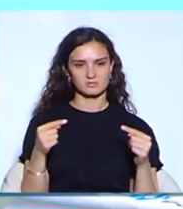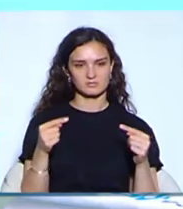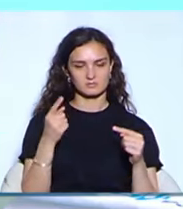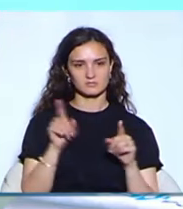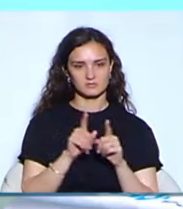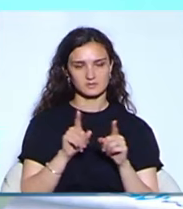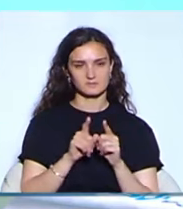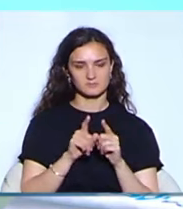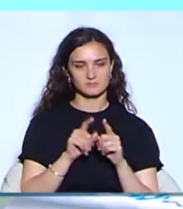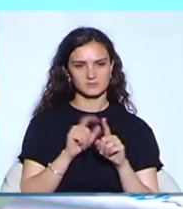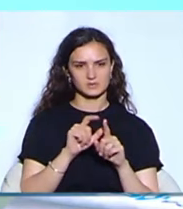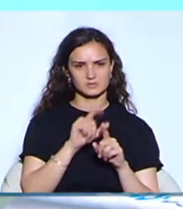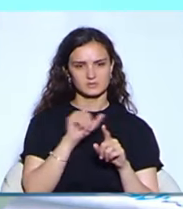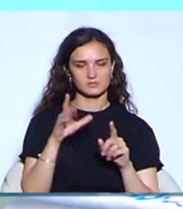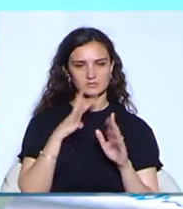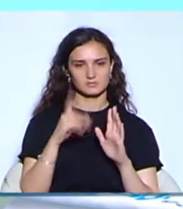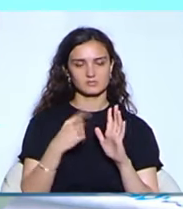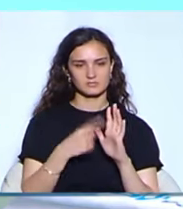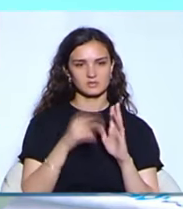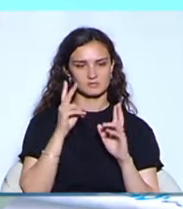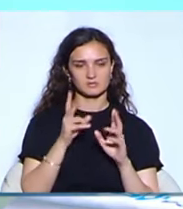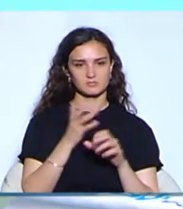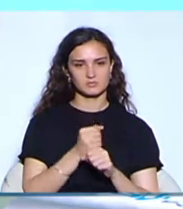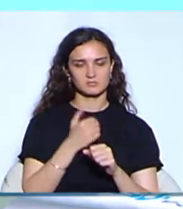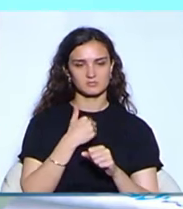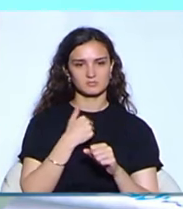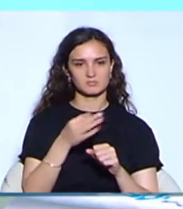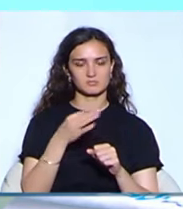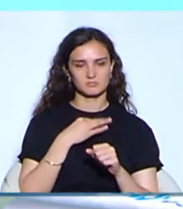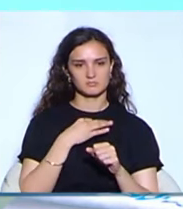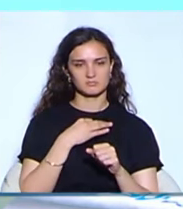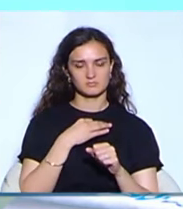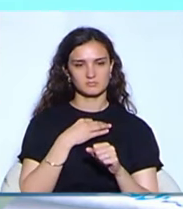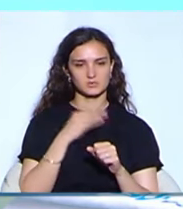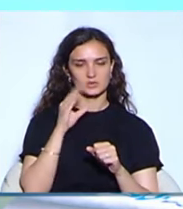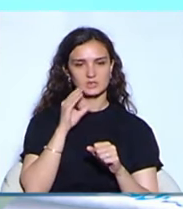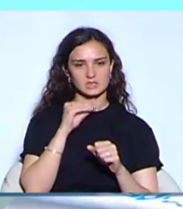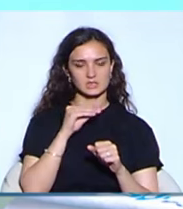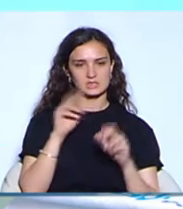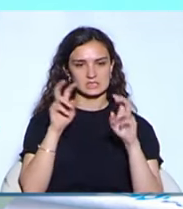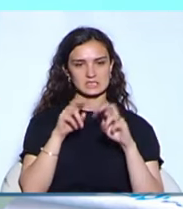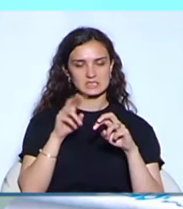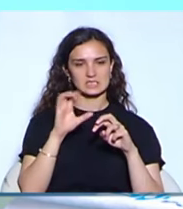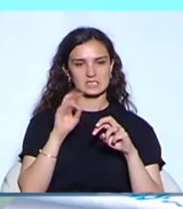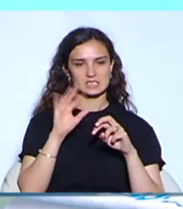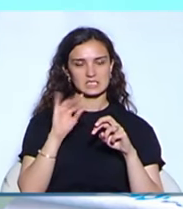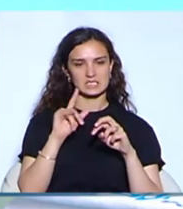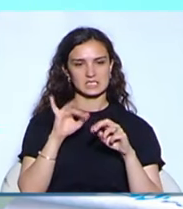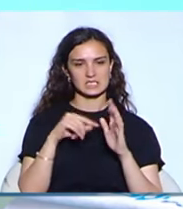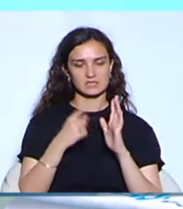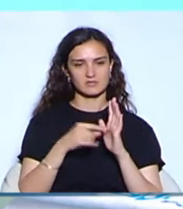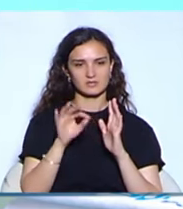თქვენს ფრაზაზე იყო კითხვა, უბრალოდ, არ ვიცი, მოკლედ მინდა რომ იპასუხოთ. როდესაც სკრინინგის კითხვაზე იყო